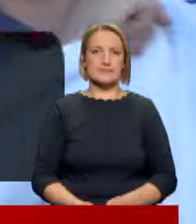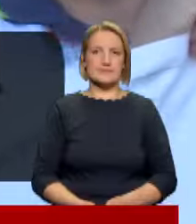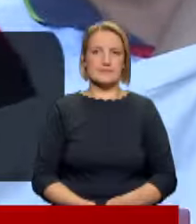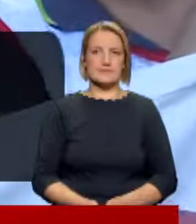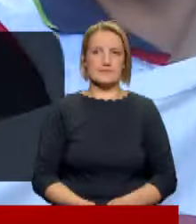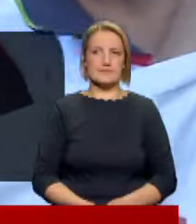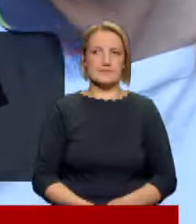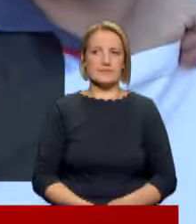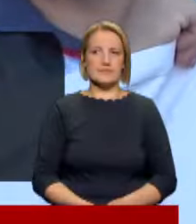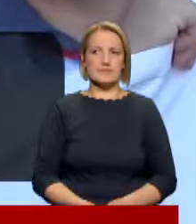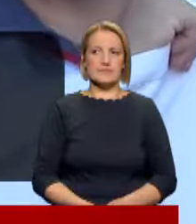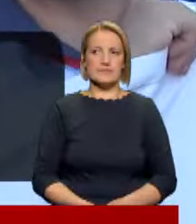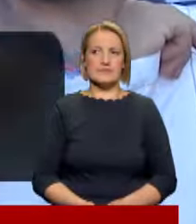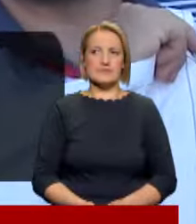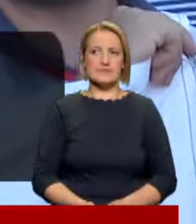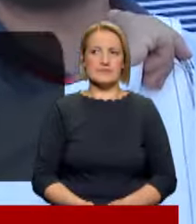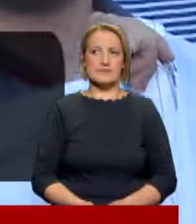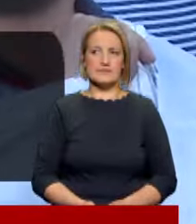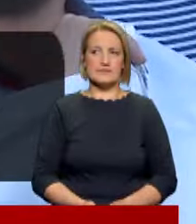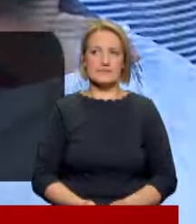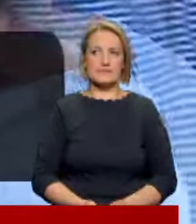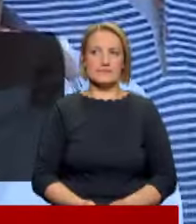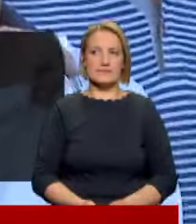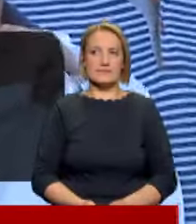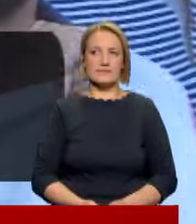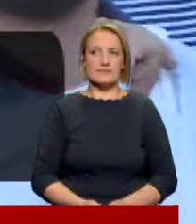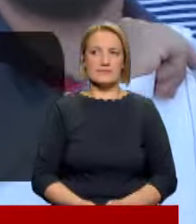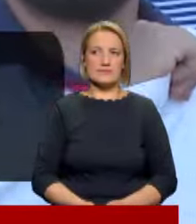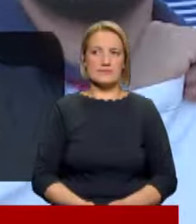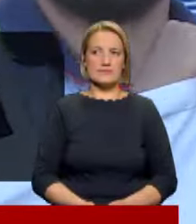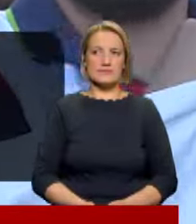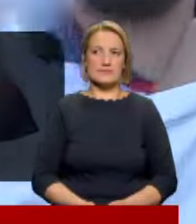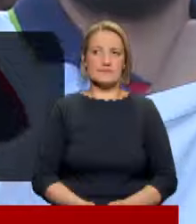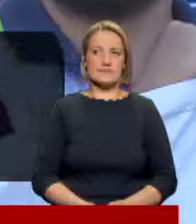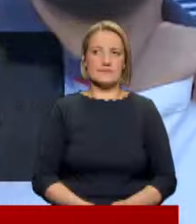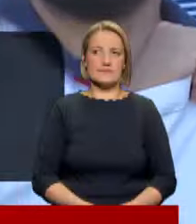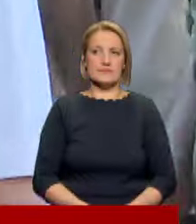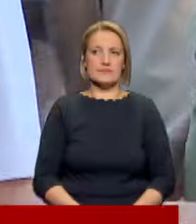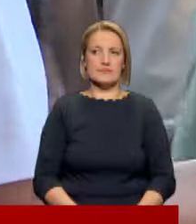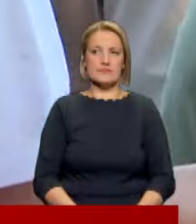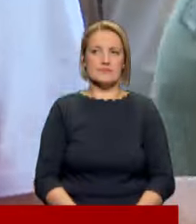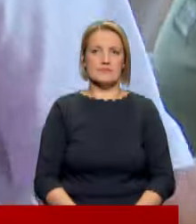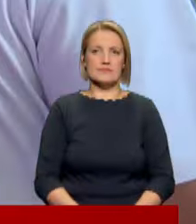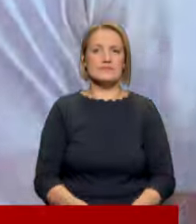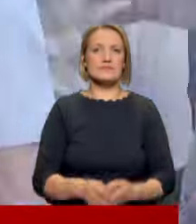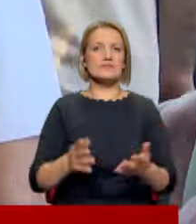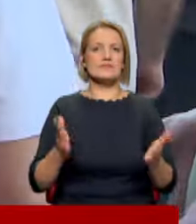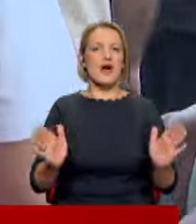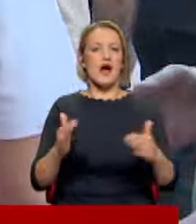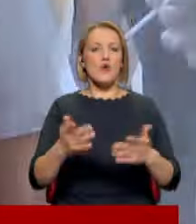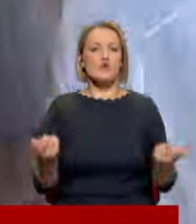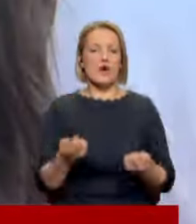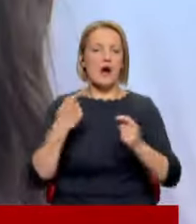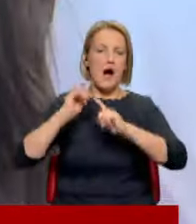ayında tartışmasız zam gelmesi gerekiyor. Lütuf değil. Rica değil. Kargoda çalışıyorum.